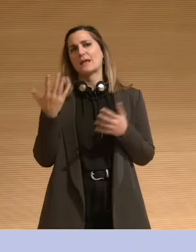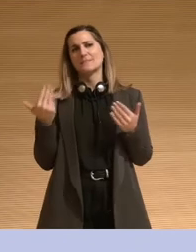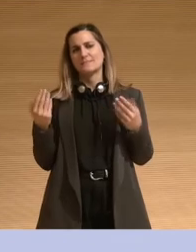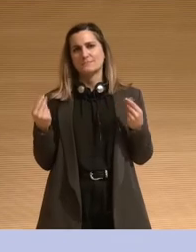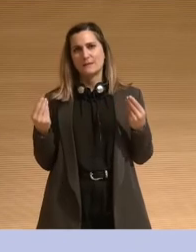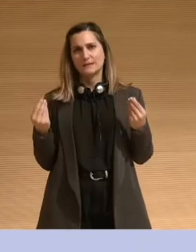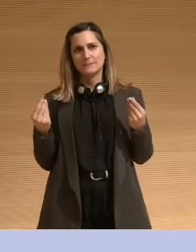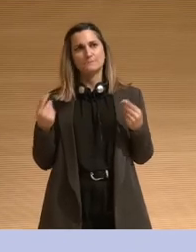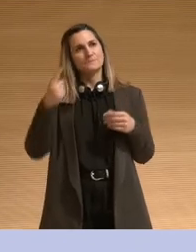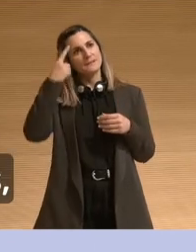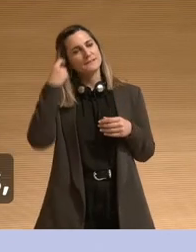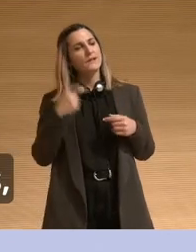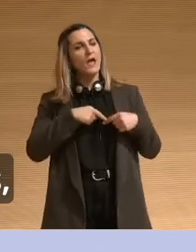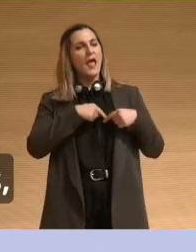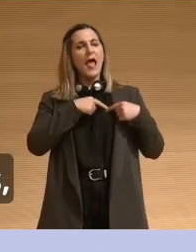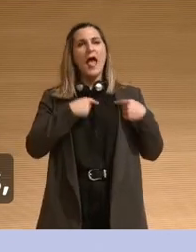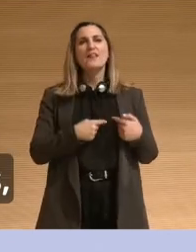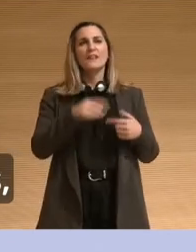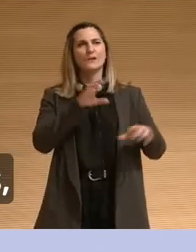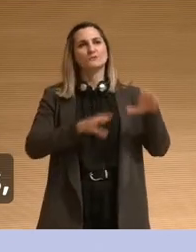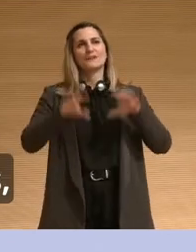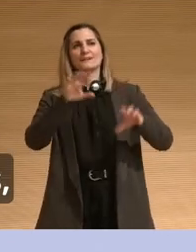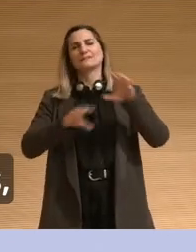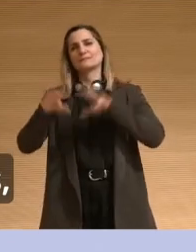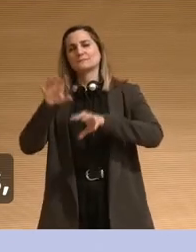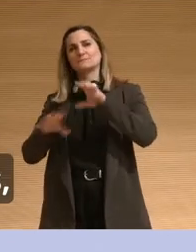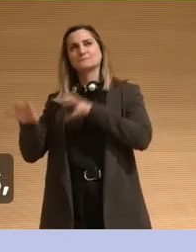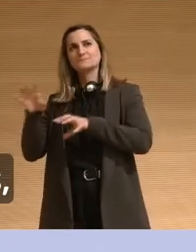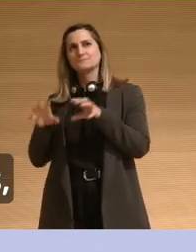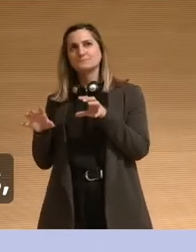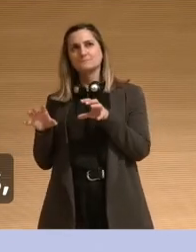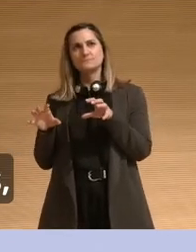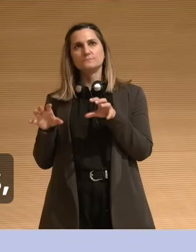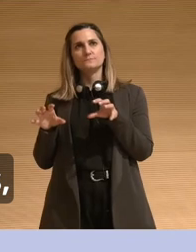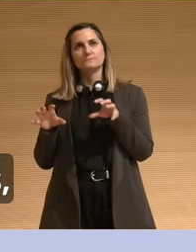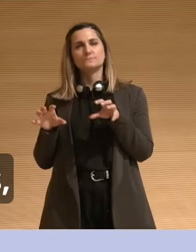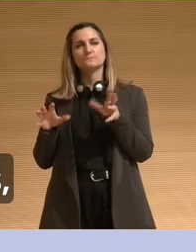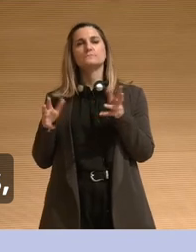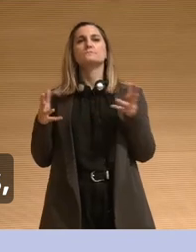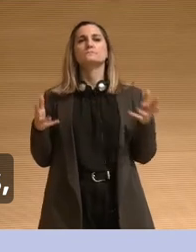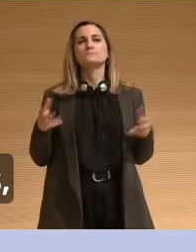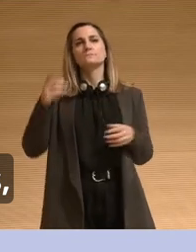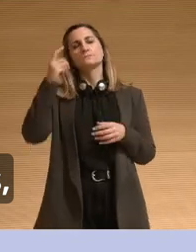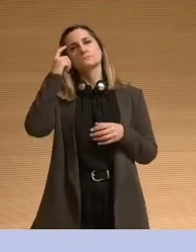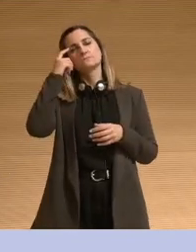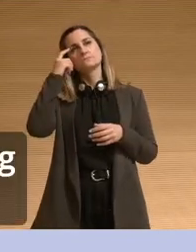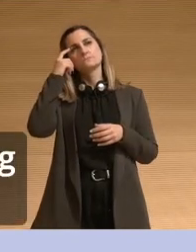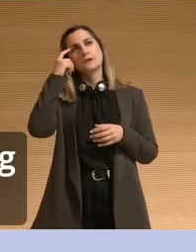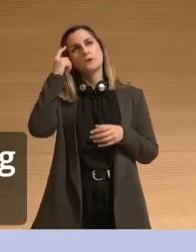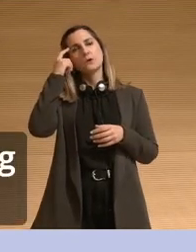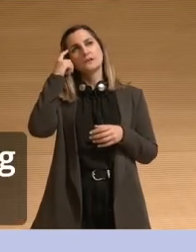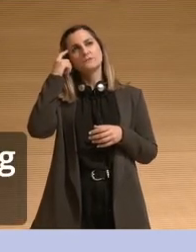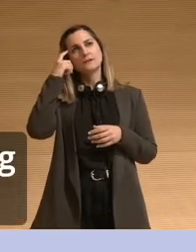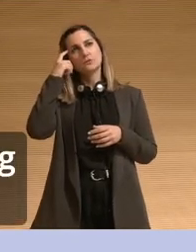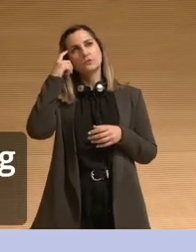αναζητώνται εθελοντές και συμπεραίνω όμως μέσα από αυτό, το αναζητώνται εθελοντές γι' αυτό,